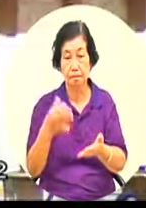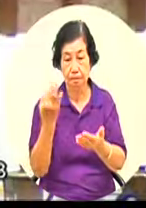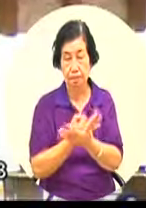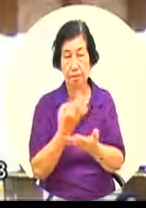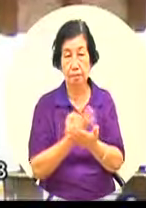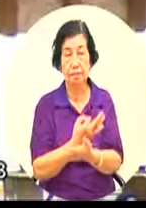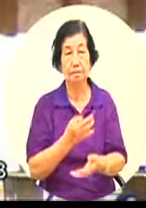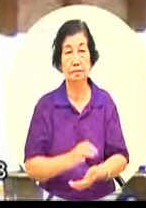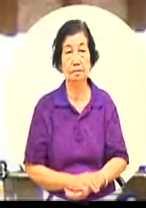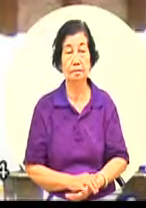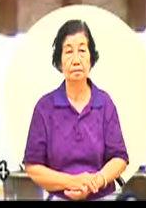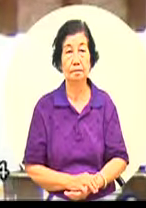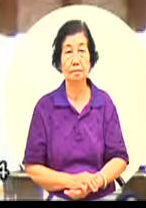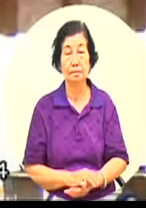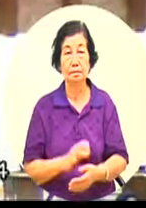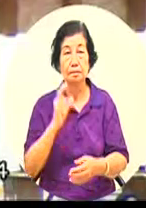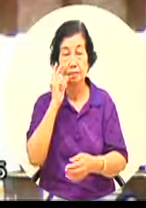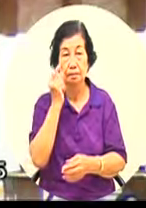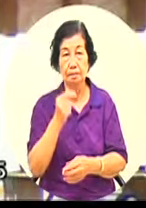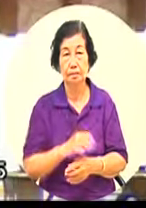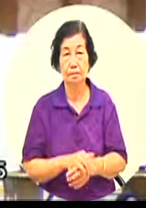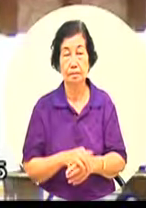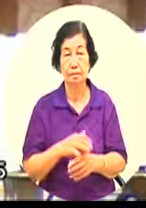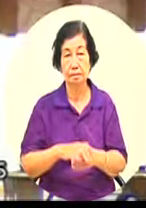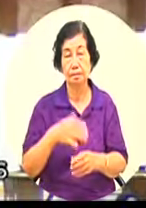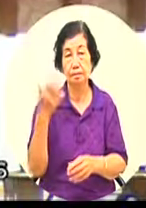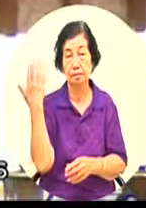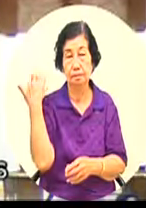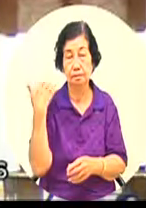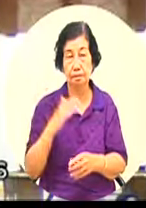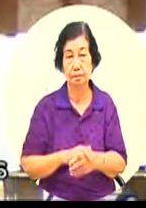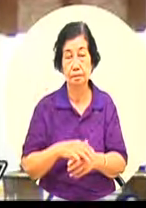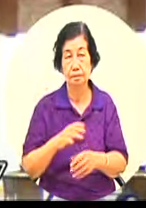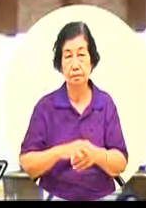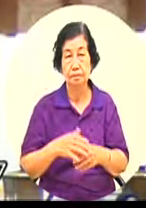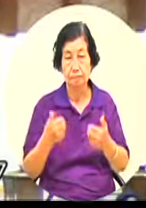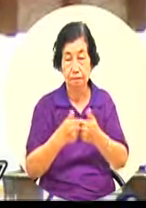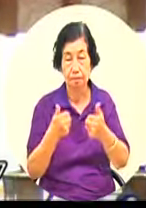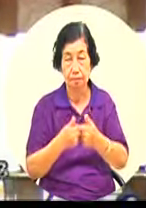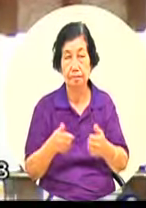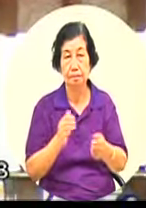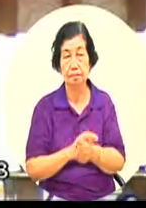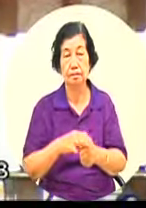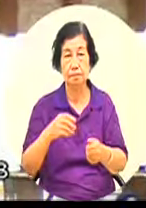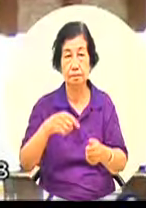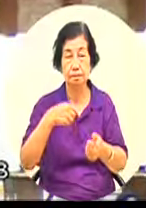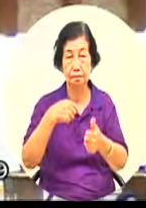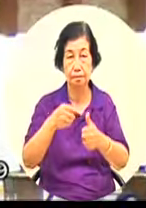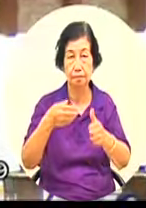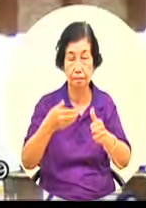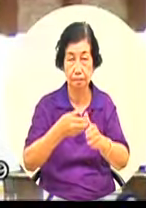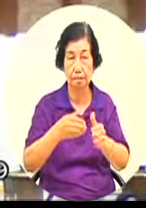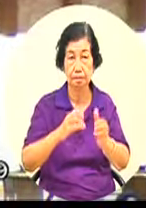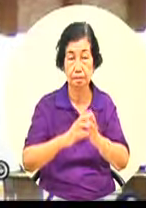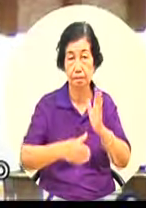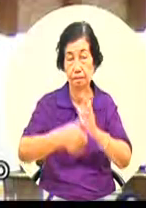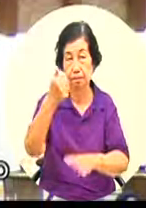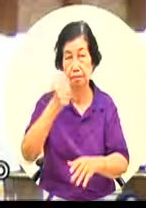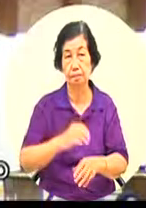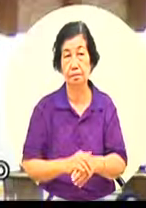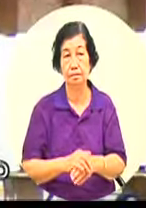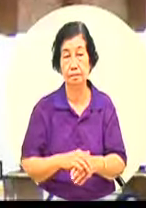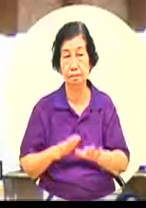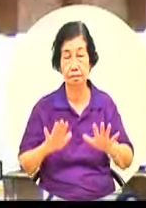现象。那特别是其实我们在上个会期其实也就教过于教育局长，我们在质疑一个议题是说，在